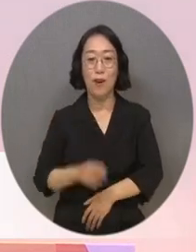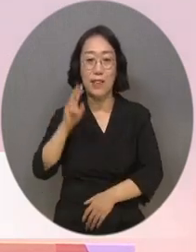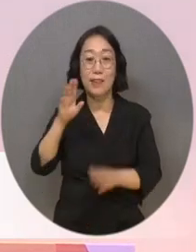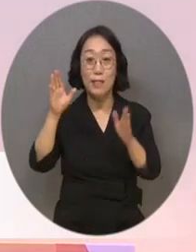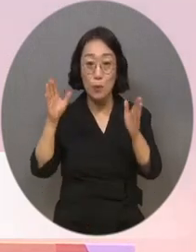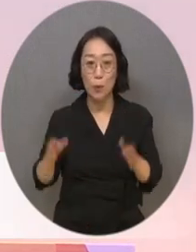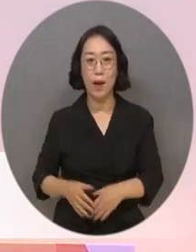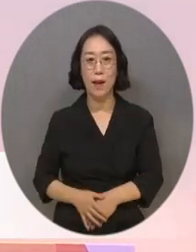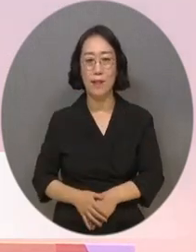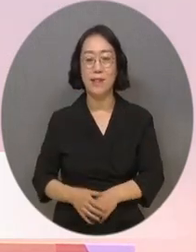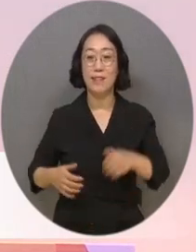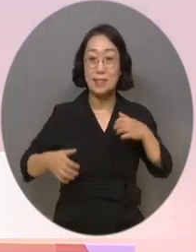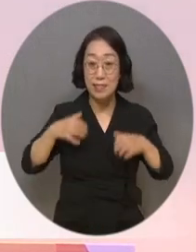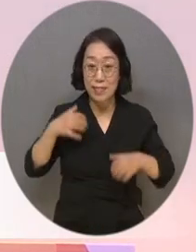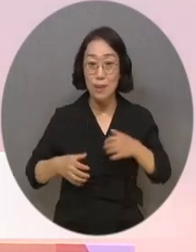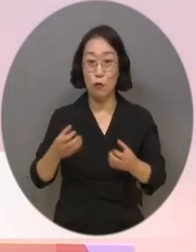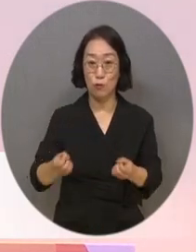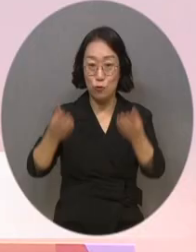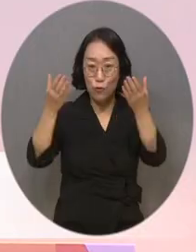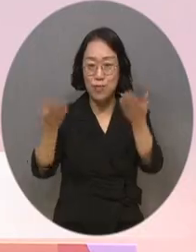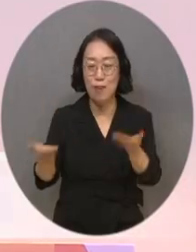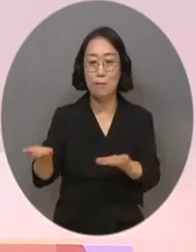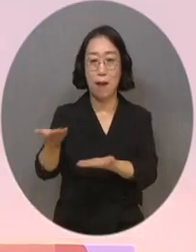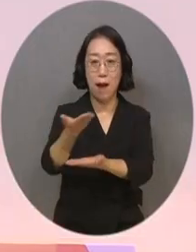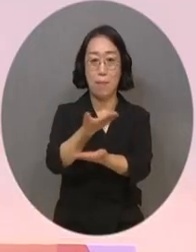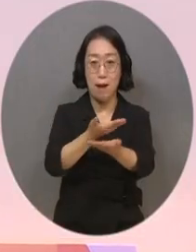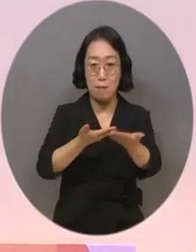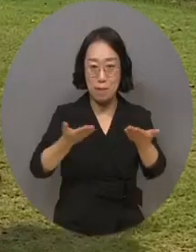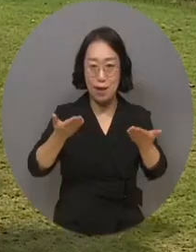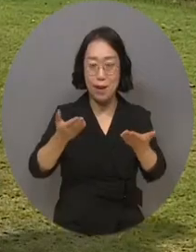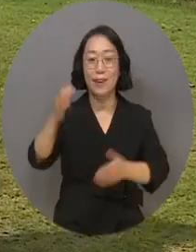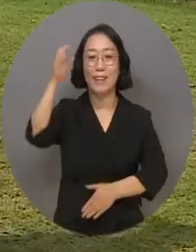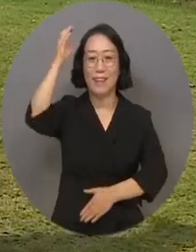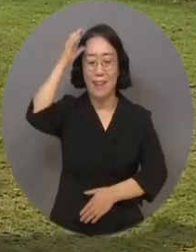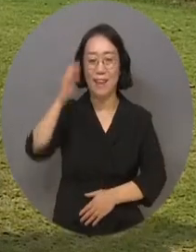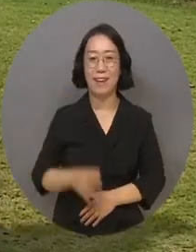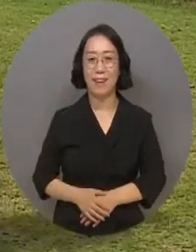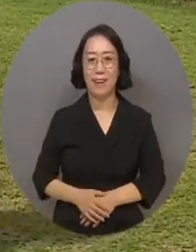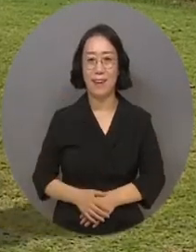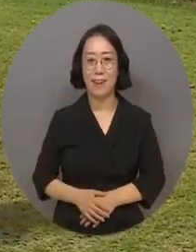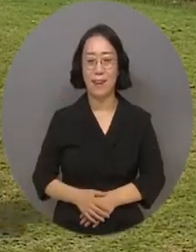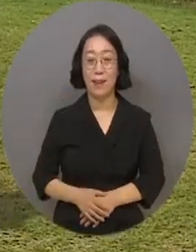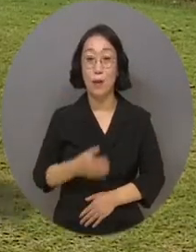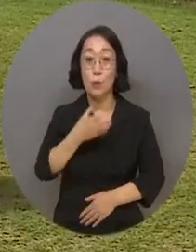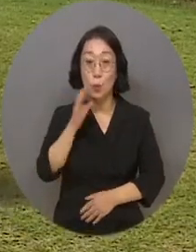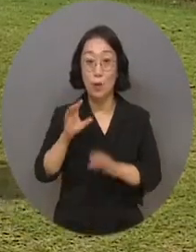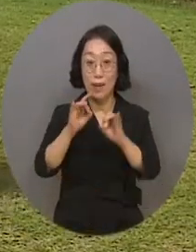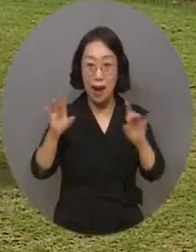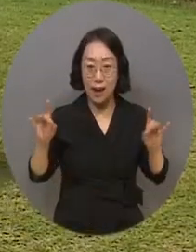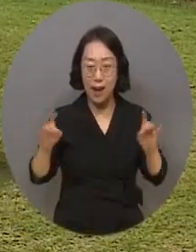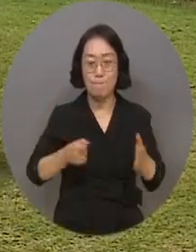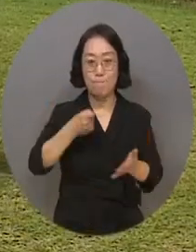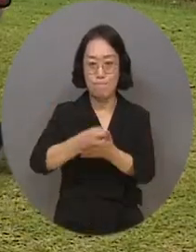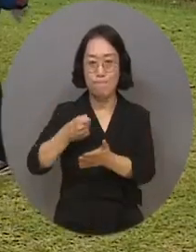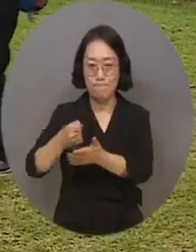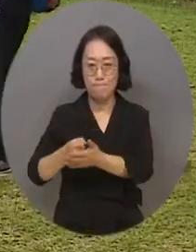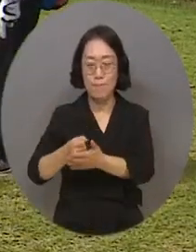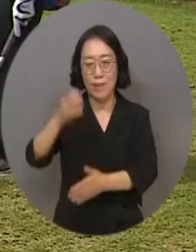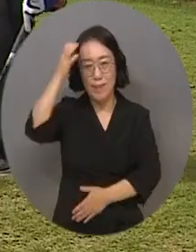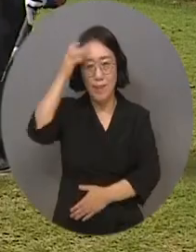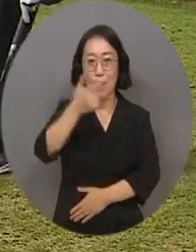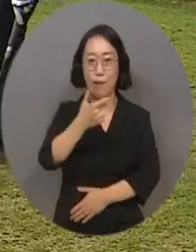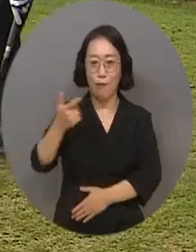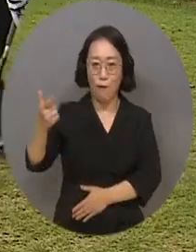동안 즐거운 한마당의 축제를. 선수들은 저마다 각오를 다지며 경기에 대한